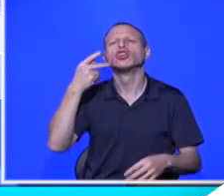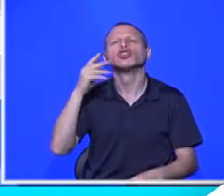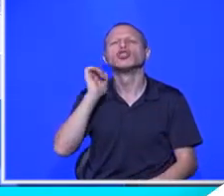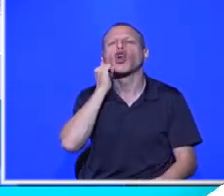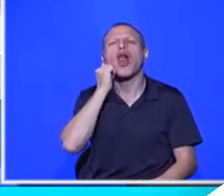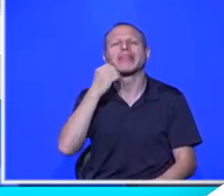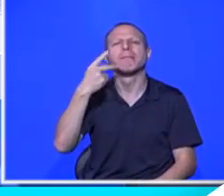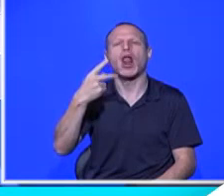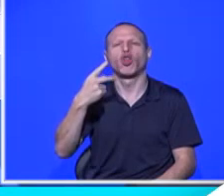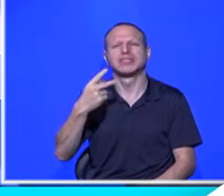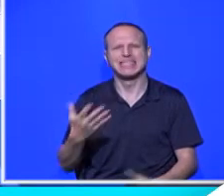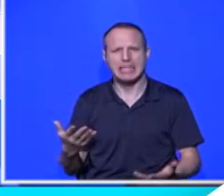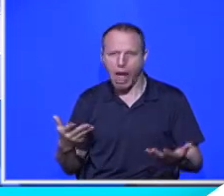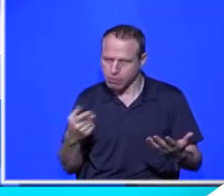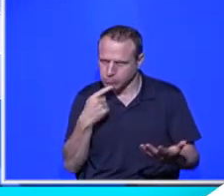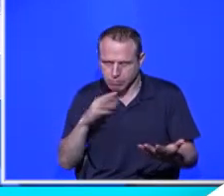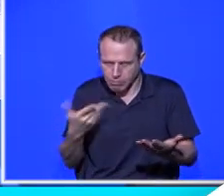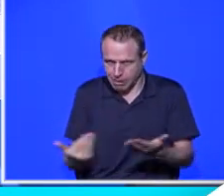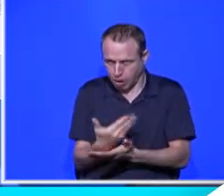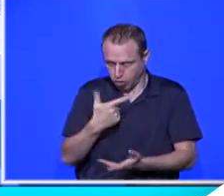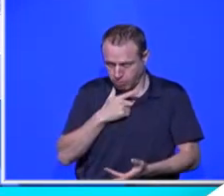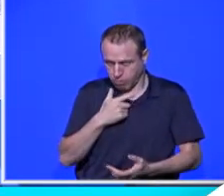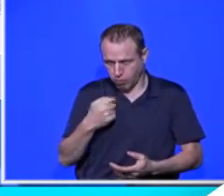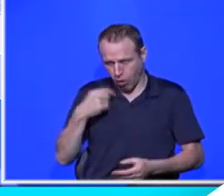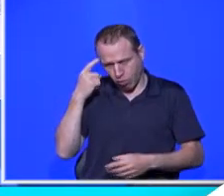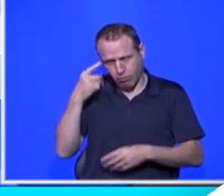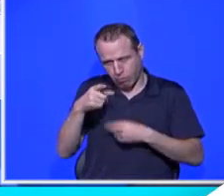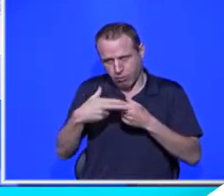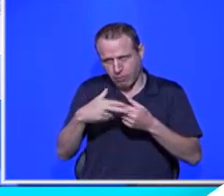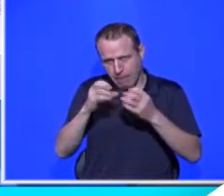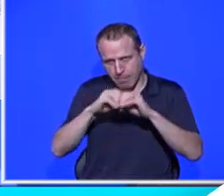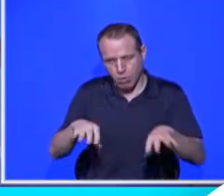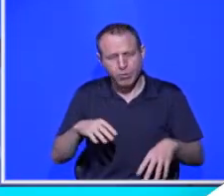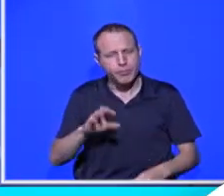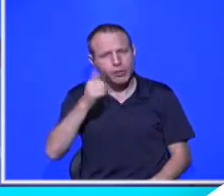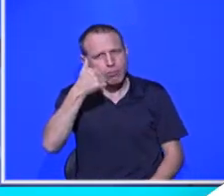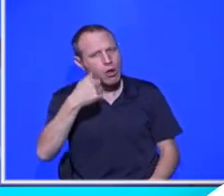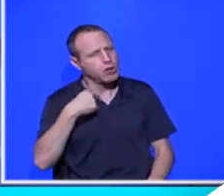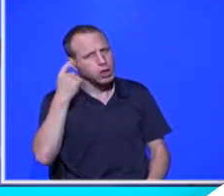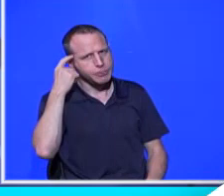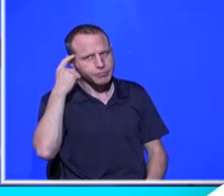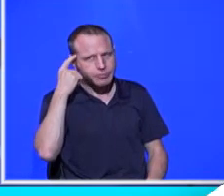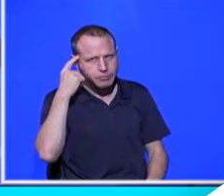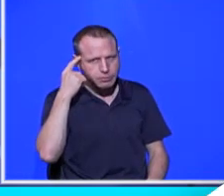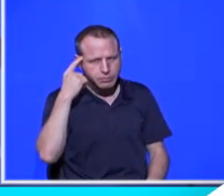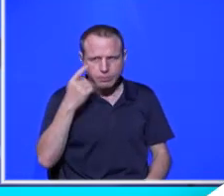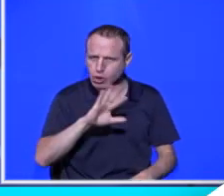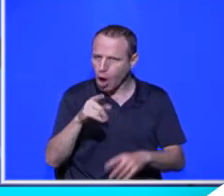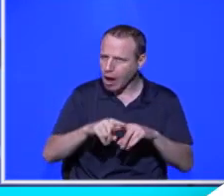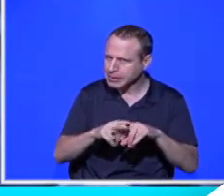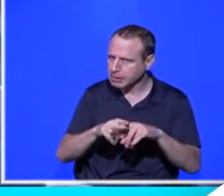כאילו באמת, מה זה חידשתם לי עכשיו שאנחנו חושבים שהם על סף פירוק? קודם כל אני חושב ש... ברגע כל